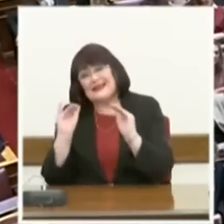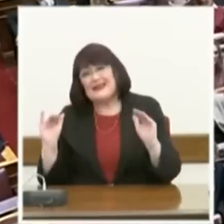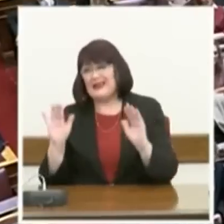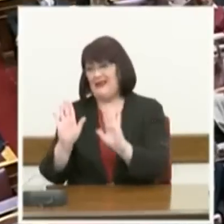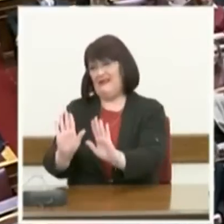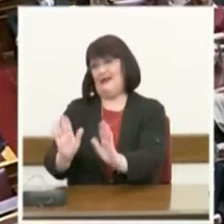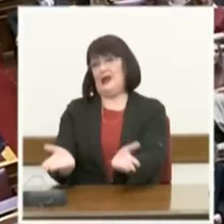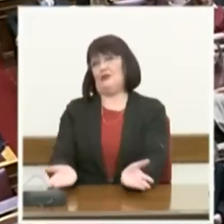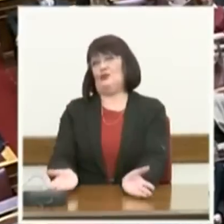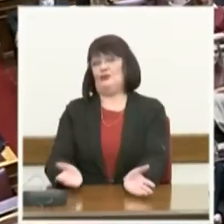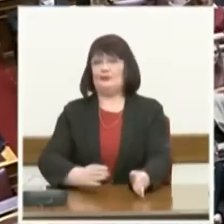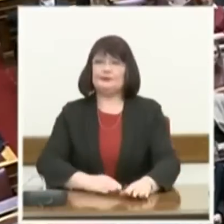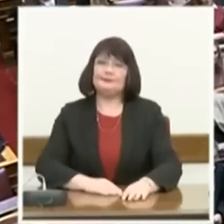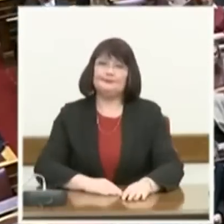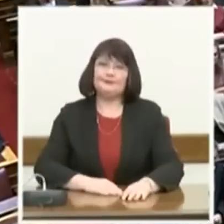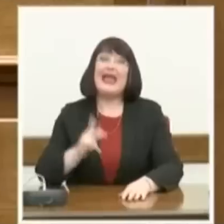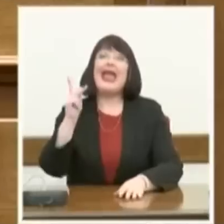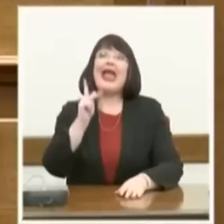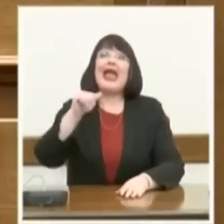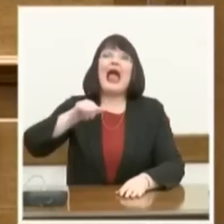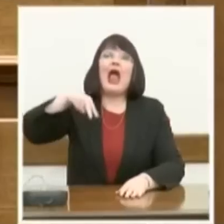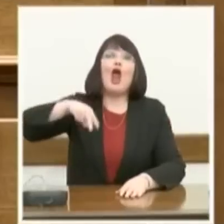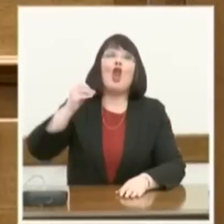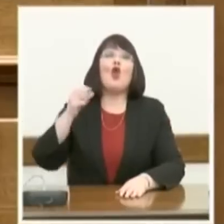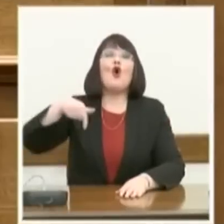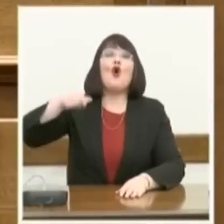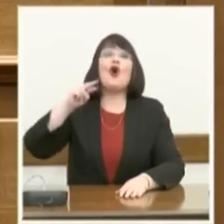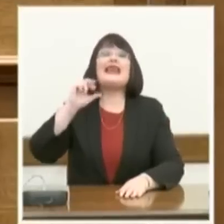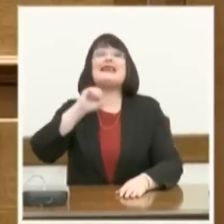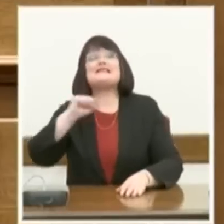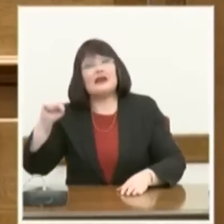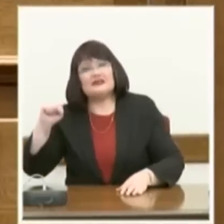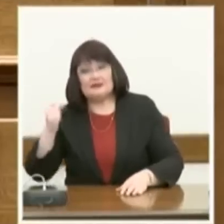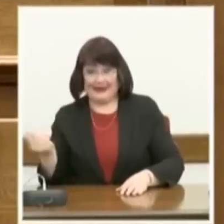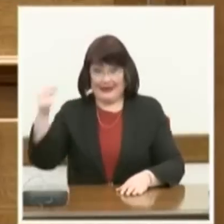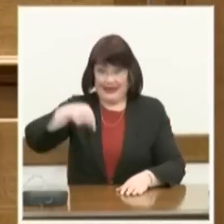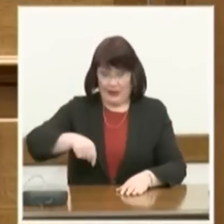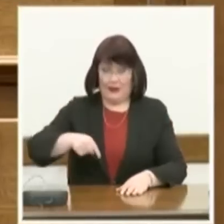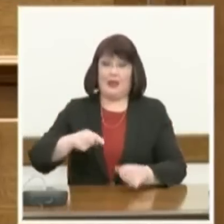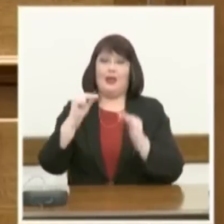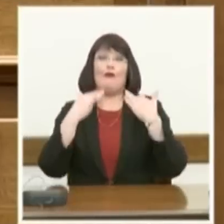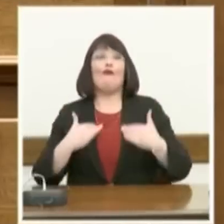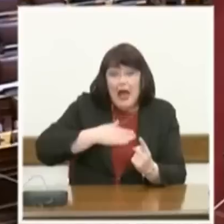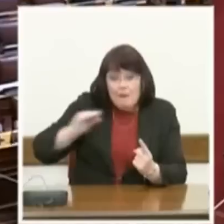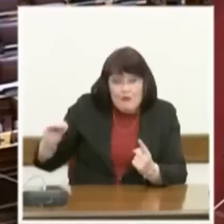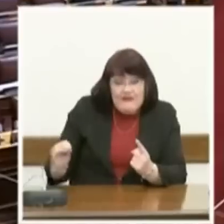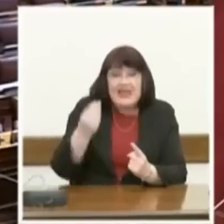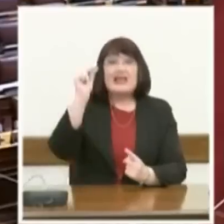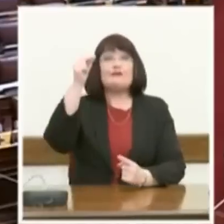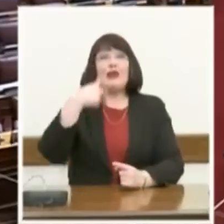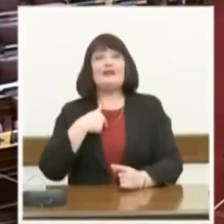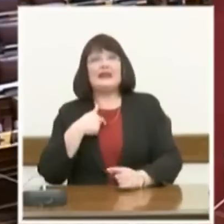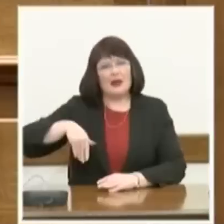Έρχεται ο κύριος Καλογρίτσας και λέει στη Βουλή επιλέξει.